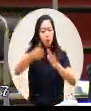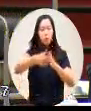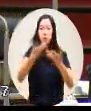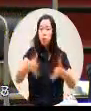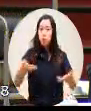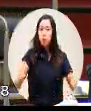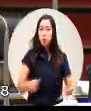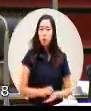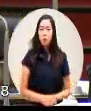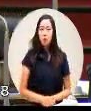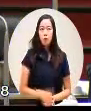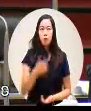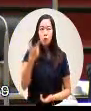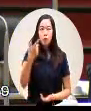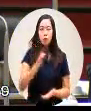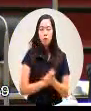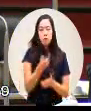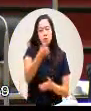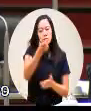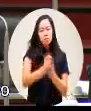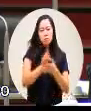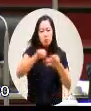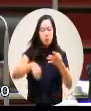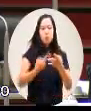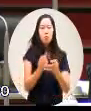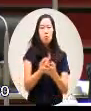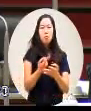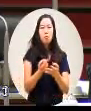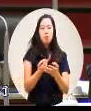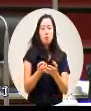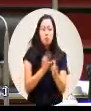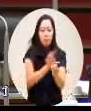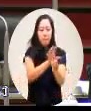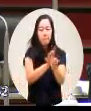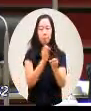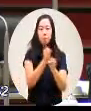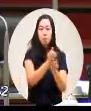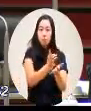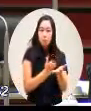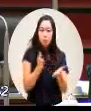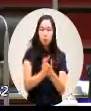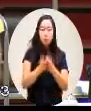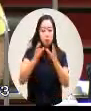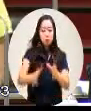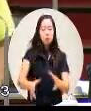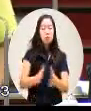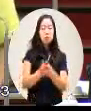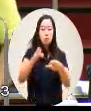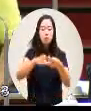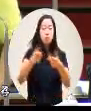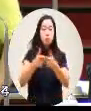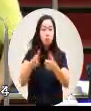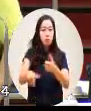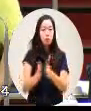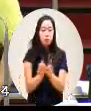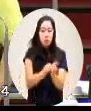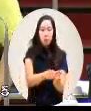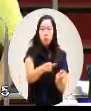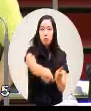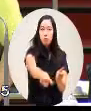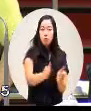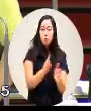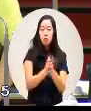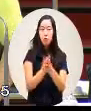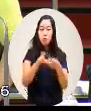可以小可代志都得罪，因为哦，伊做这个工会吼、哦。 这个岗位靠这个岗位能量